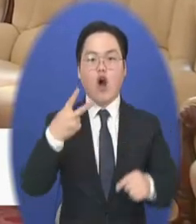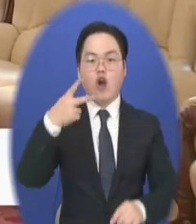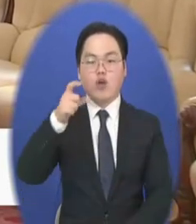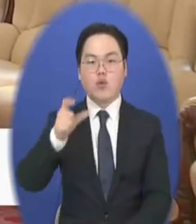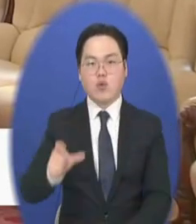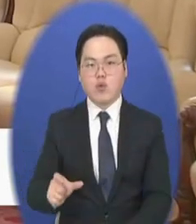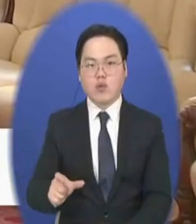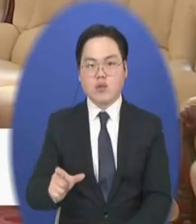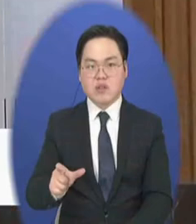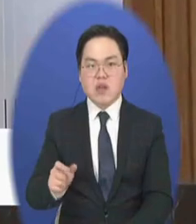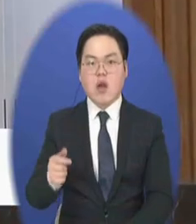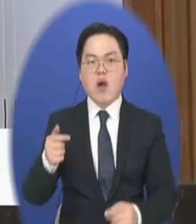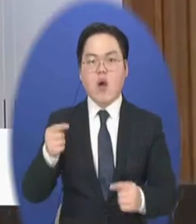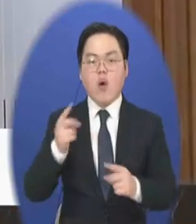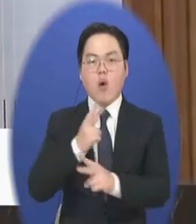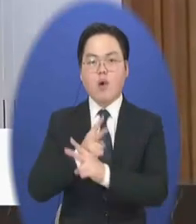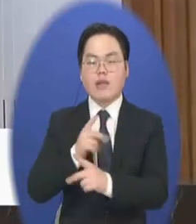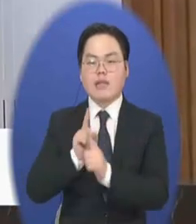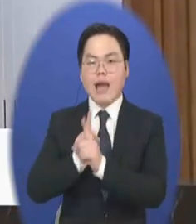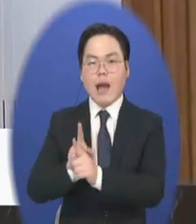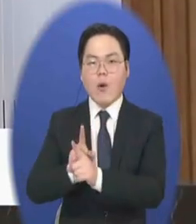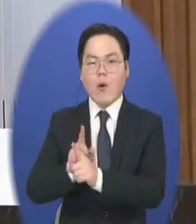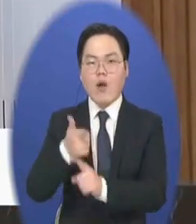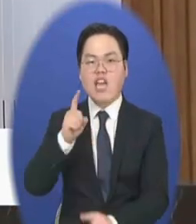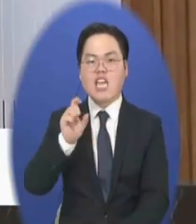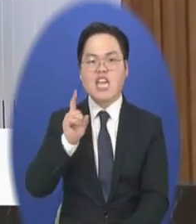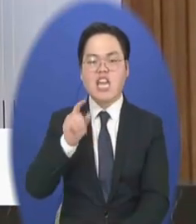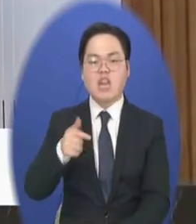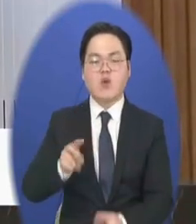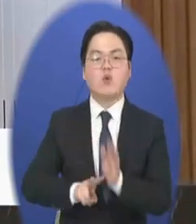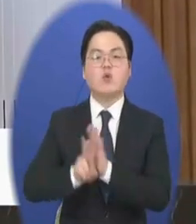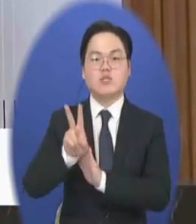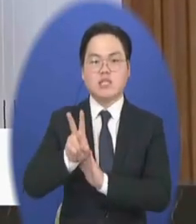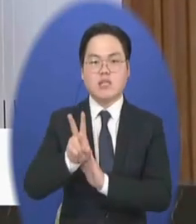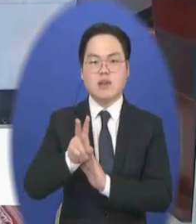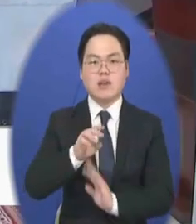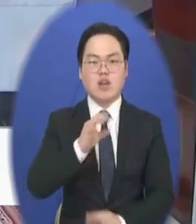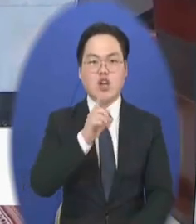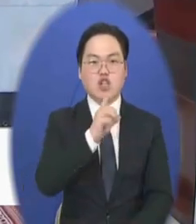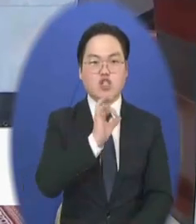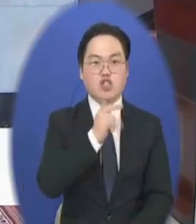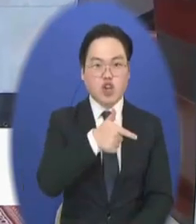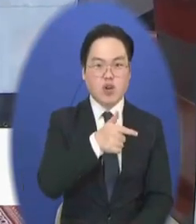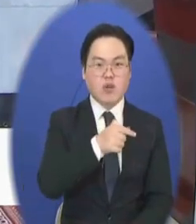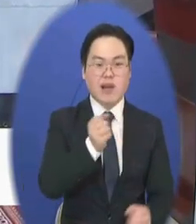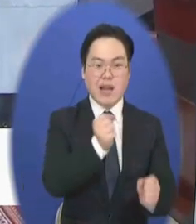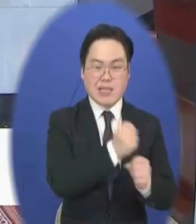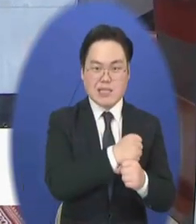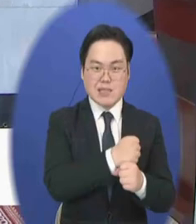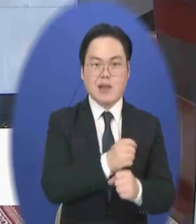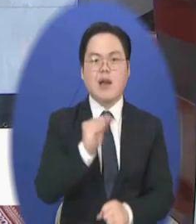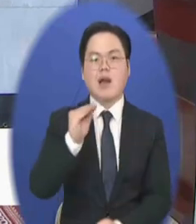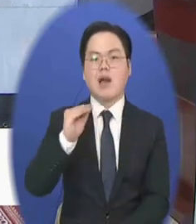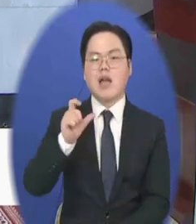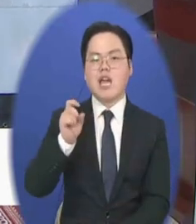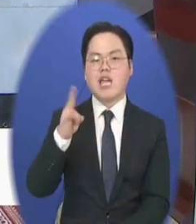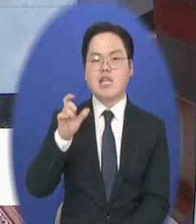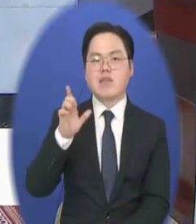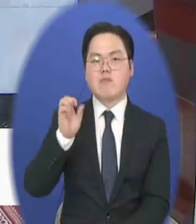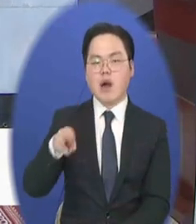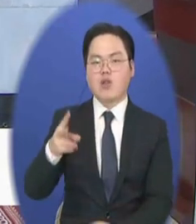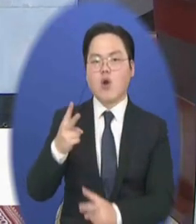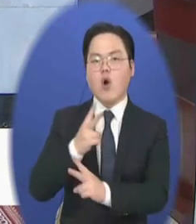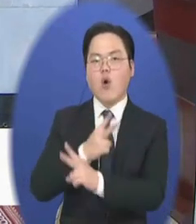шалгахаар шийдвэрлсэн. Эхнийх нь улсын хурлын гишүүн асан санжаа сүрэнгийн зоригийг хөнөөсөн хэрэг. Харин хоёрдугаар улсын хурлын гишүүн жаргал тулгын Эрдэнэбатыг хууль